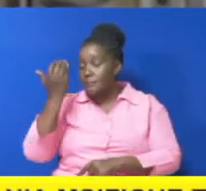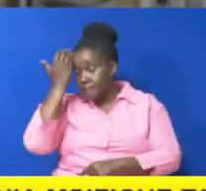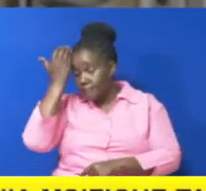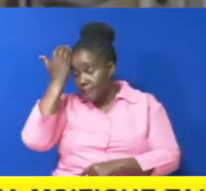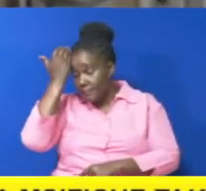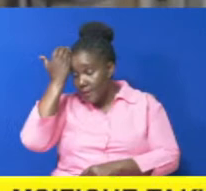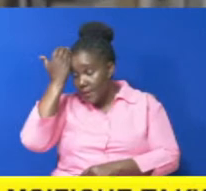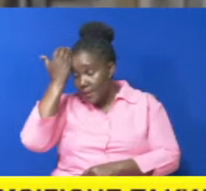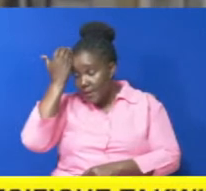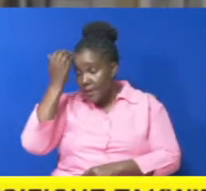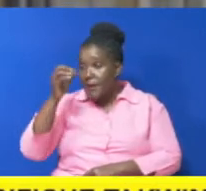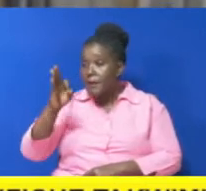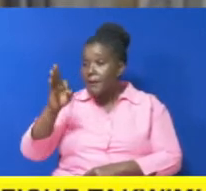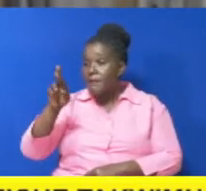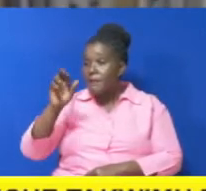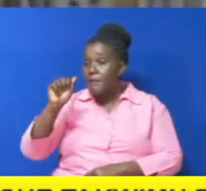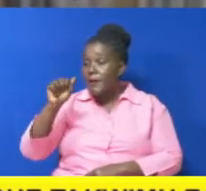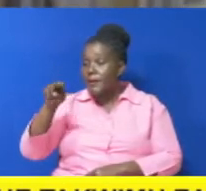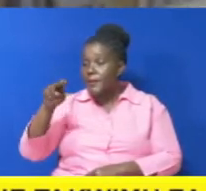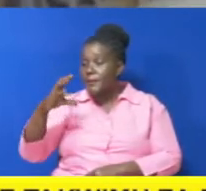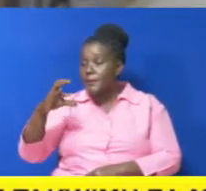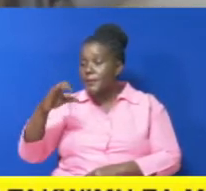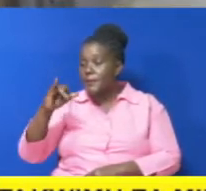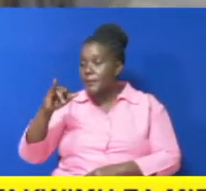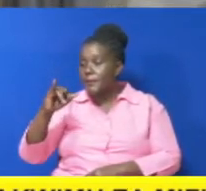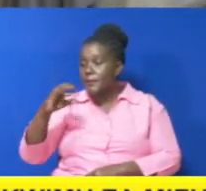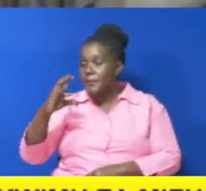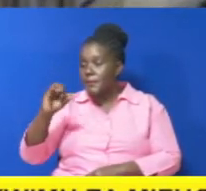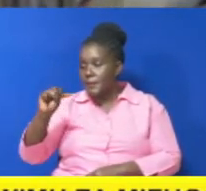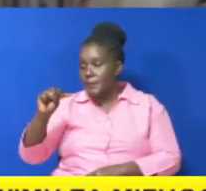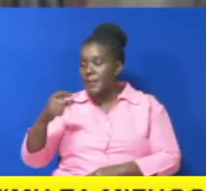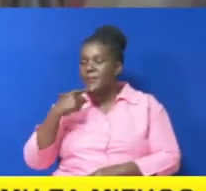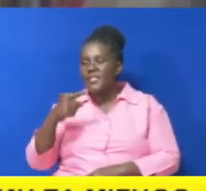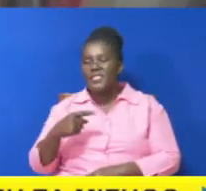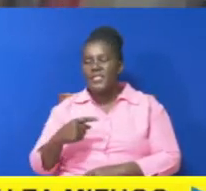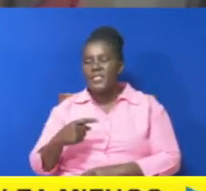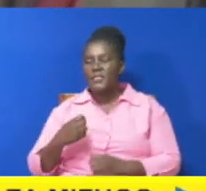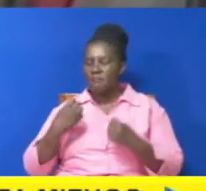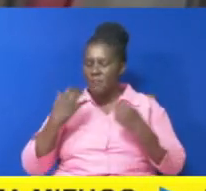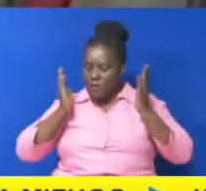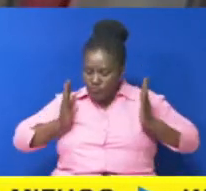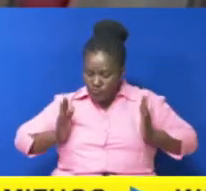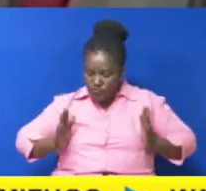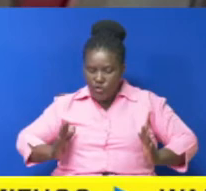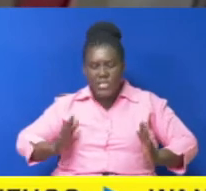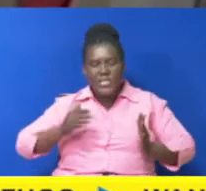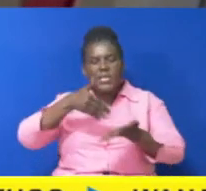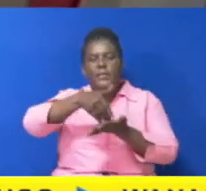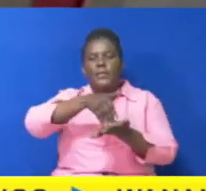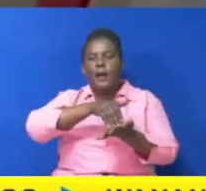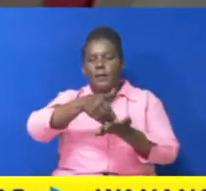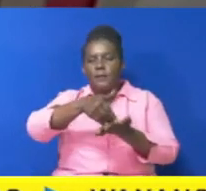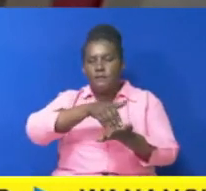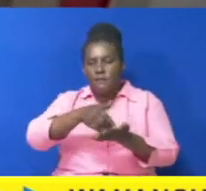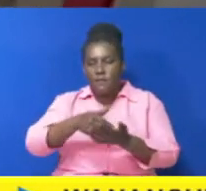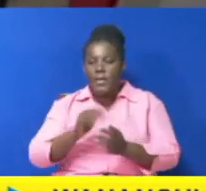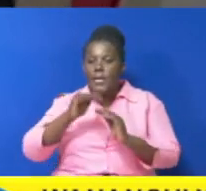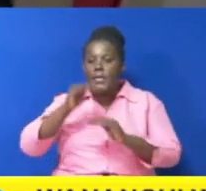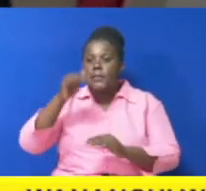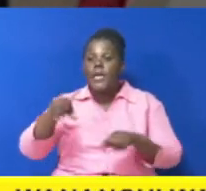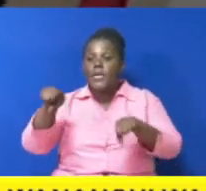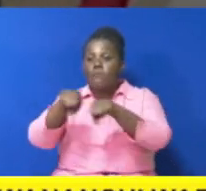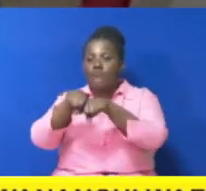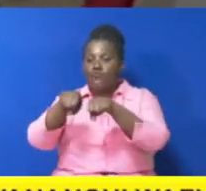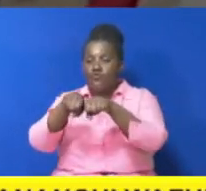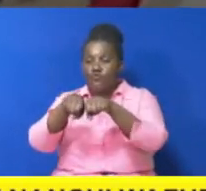kuwa nguvu zake zinaendelea kupungua na anapaswa kupunguza safari zake nje nchi baada ya afya yake kuendelea kudhoofika, hasa goti